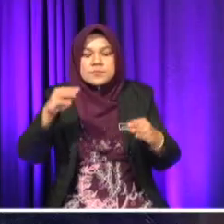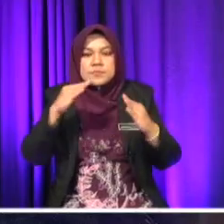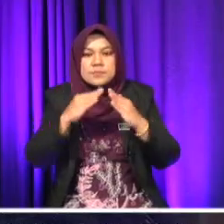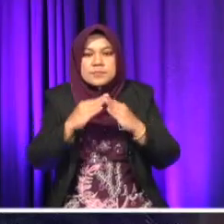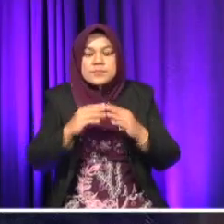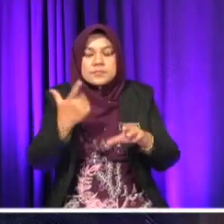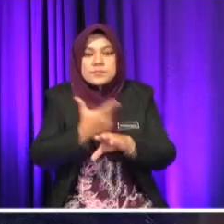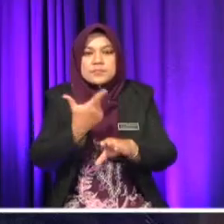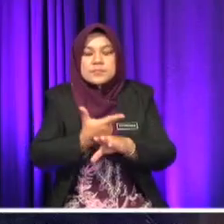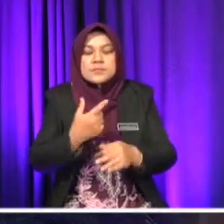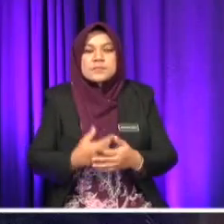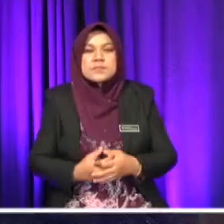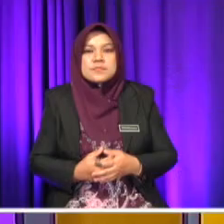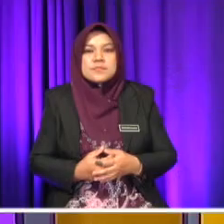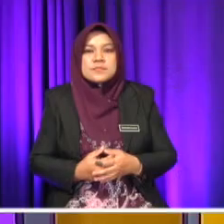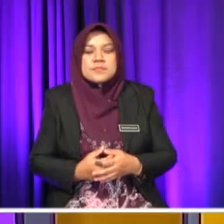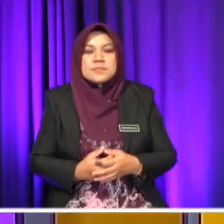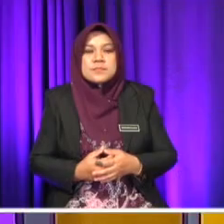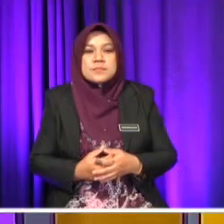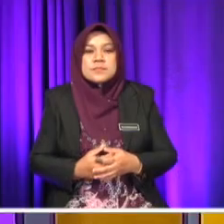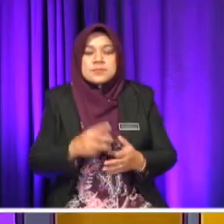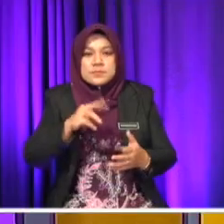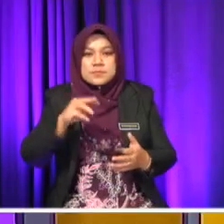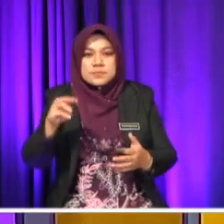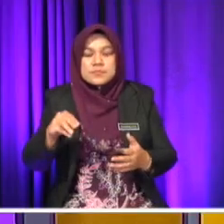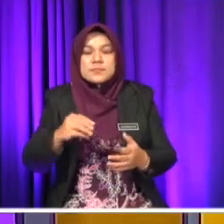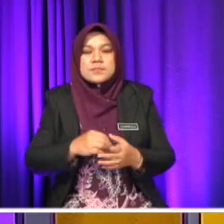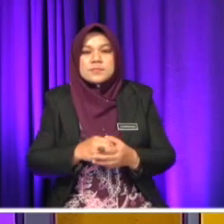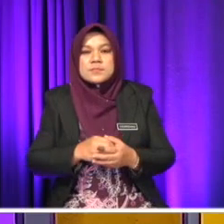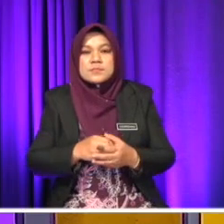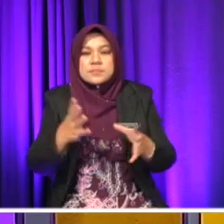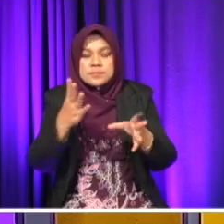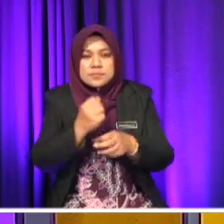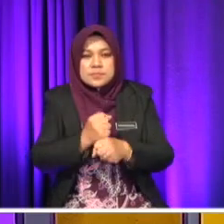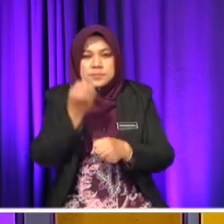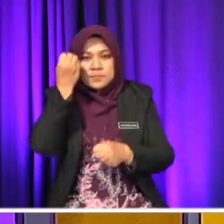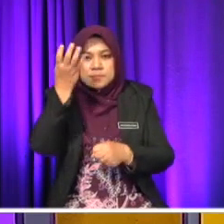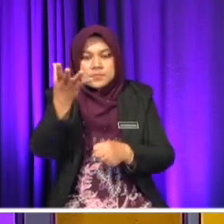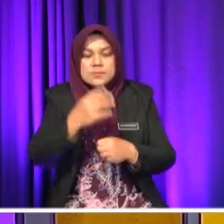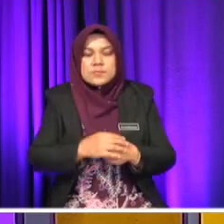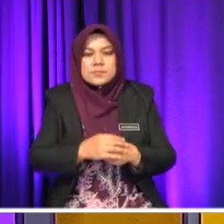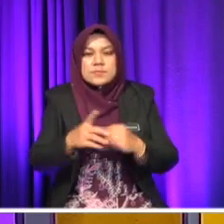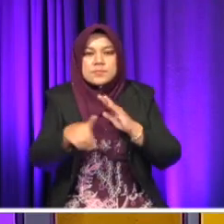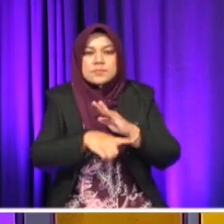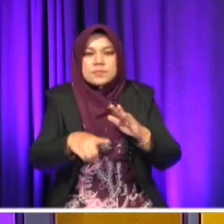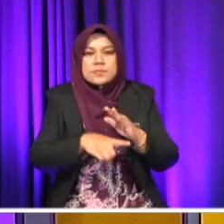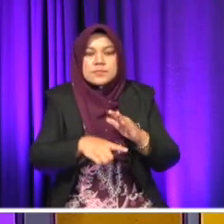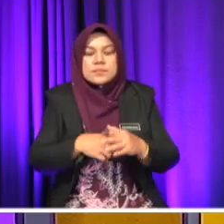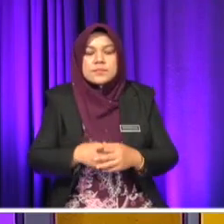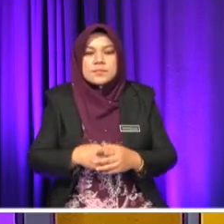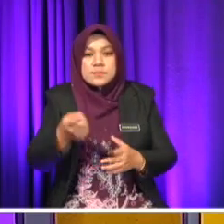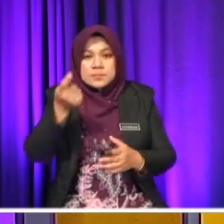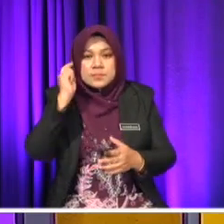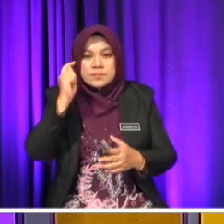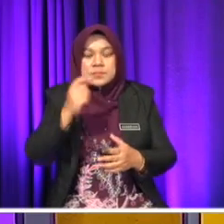dapatkan latihan pengukuhan murid-murid sedang menonton dapatkan maklumat berdasarkan apa yang telah dipelajari